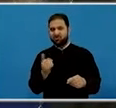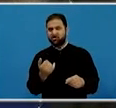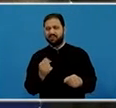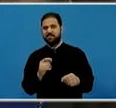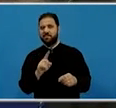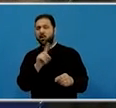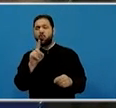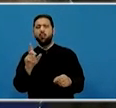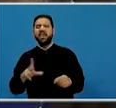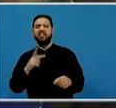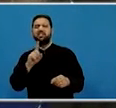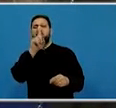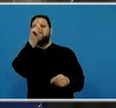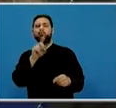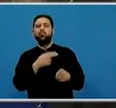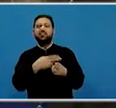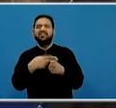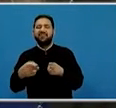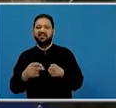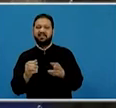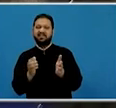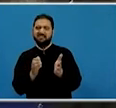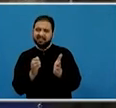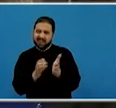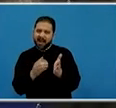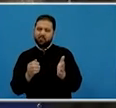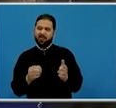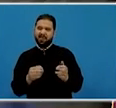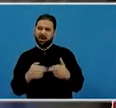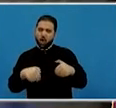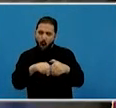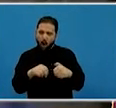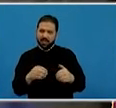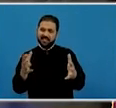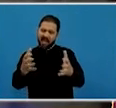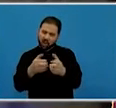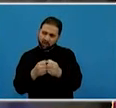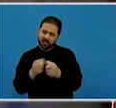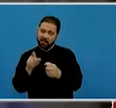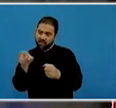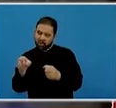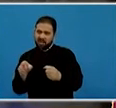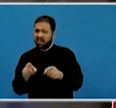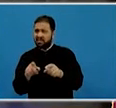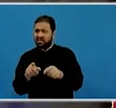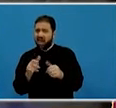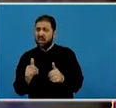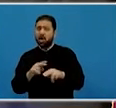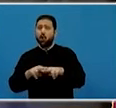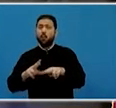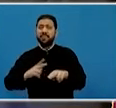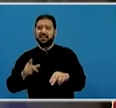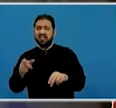niciunul desăvârșit, dar această relație între ei care trebuie să se dezvolte și ne și rugăm lui Dumnezeu pentru aceasta. Bineînțeles că există și